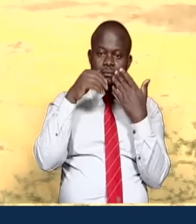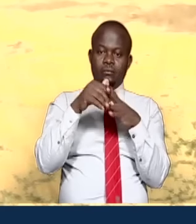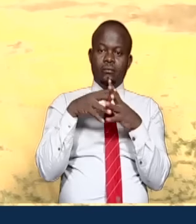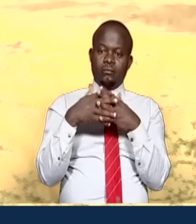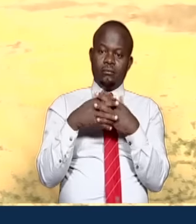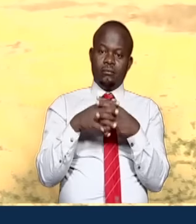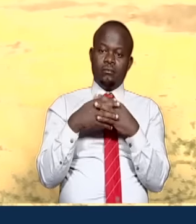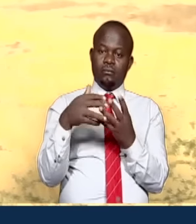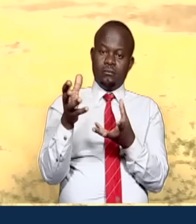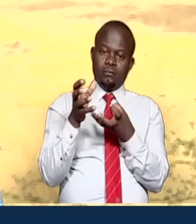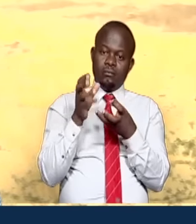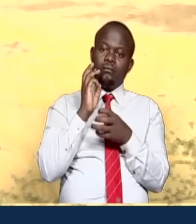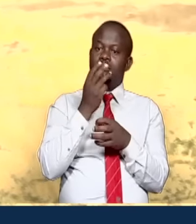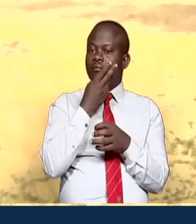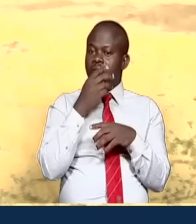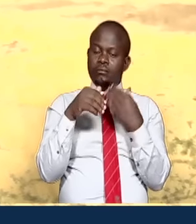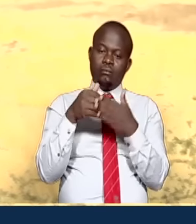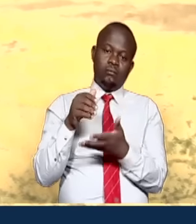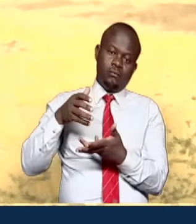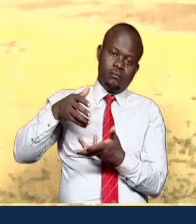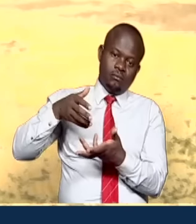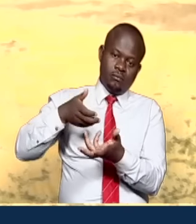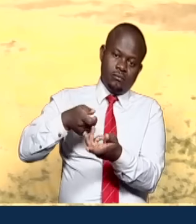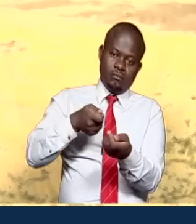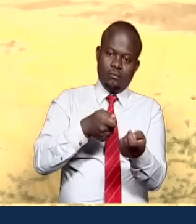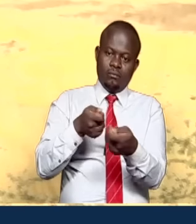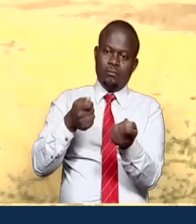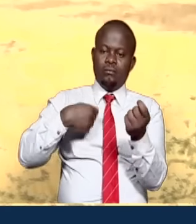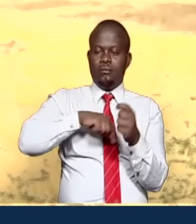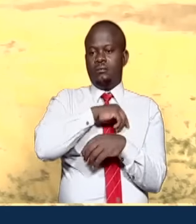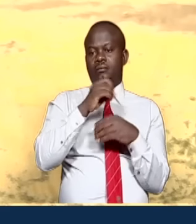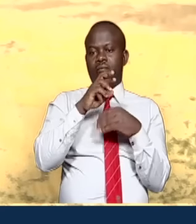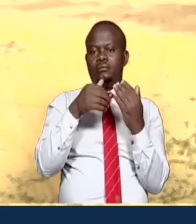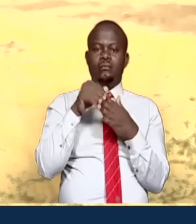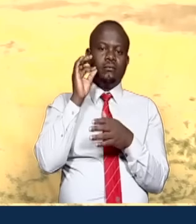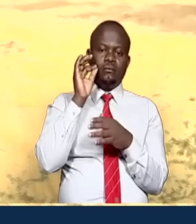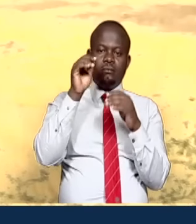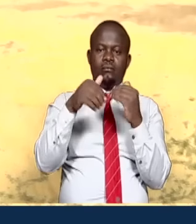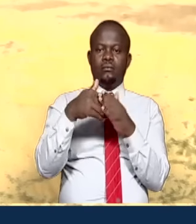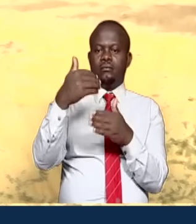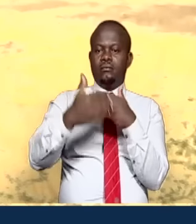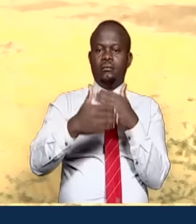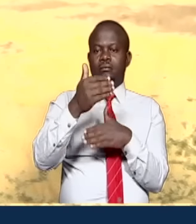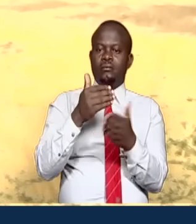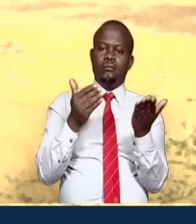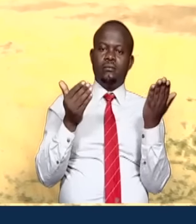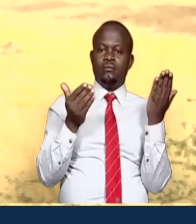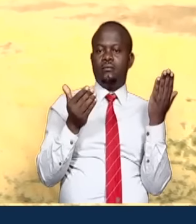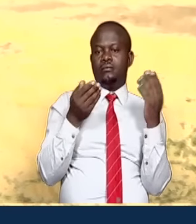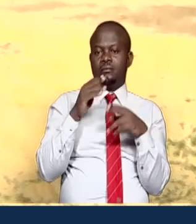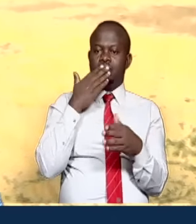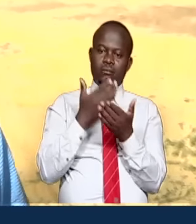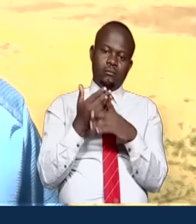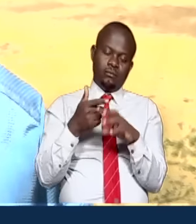tujye dukurura amazi tukuhira imyaka yacu cyangwa se imbuto duhinga hafi y'ibishanga byatubera byiza.